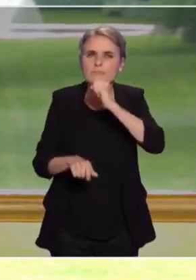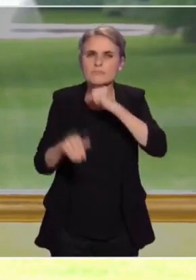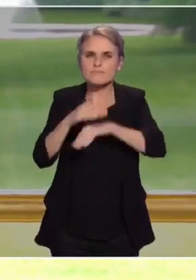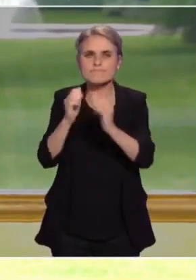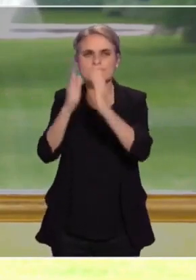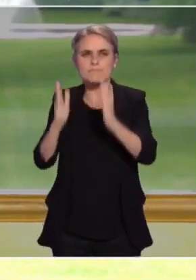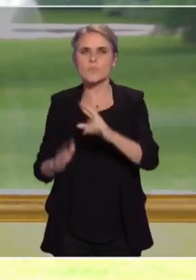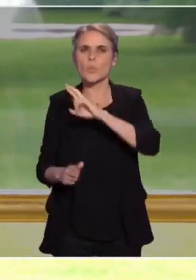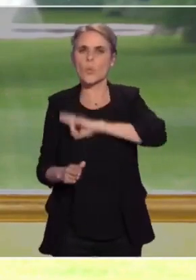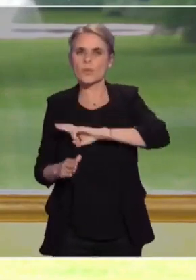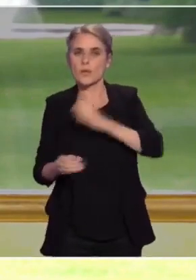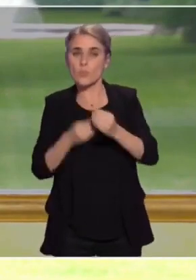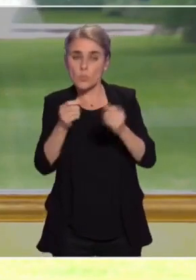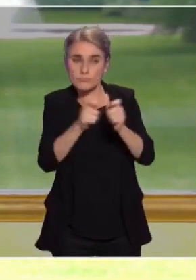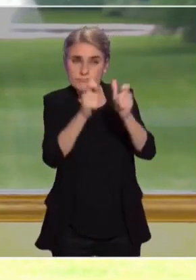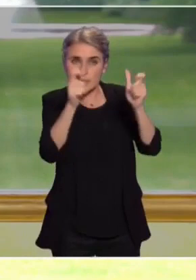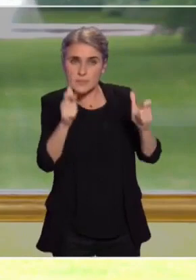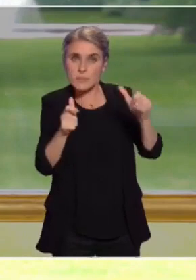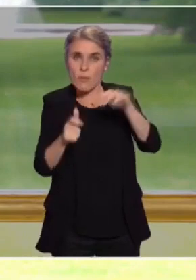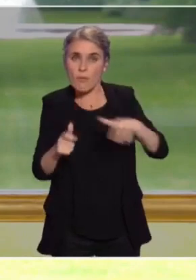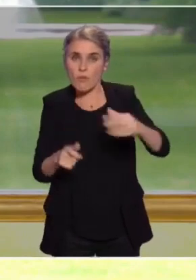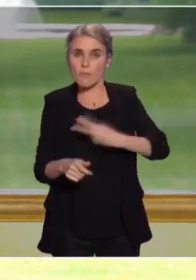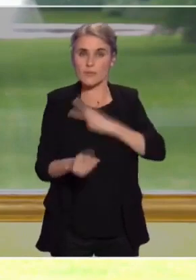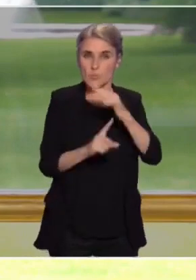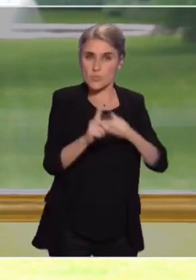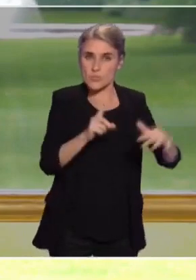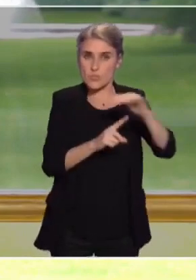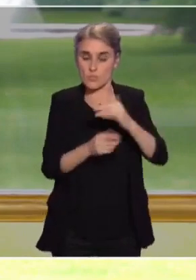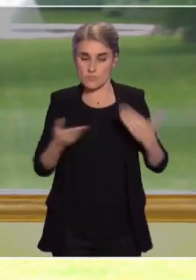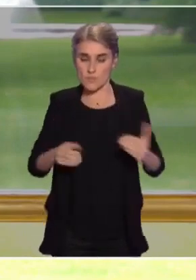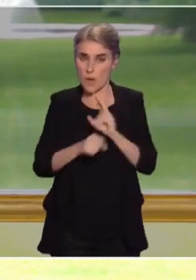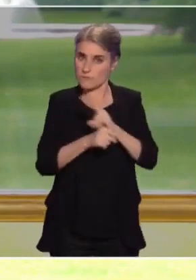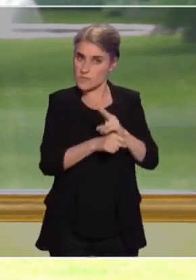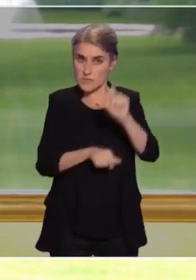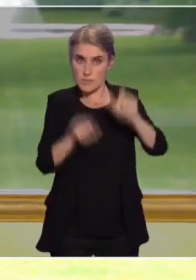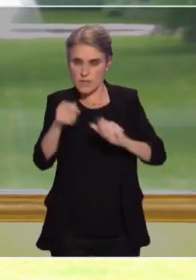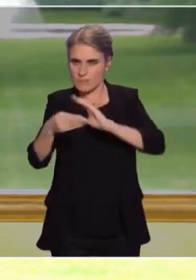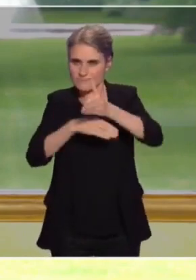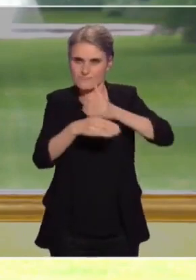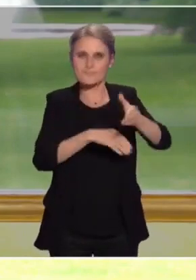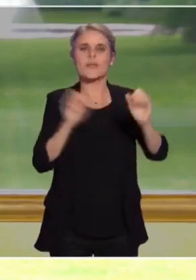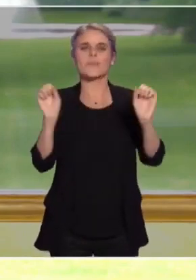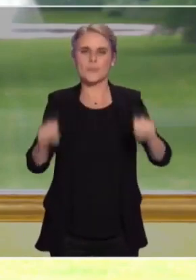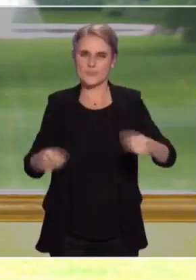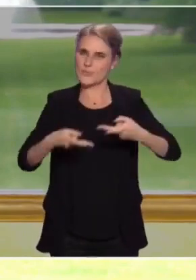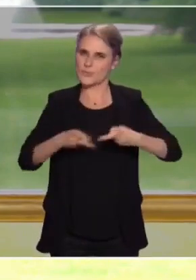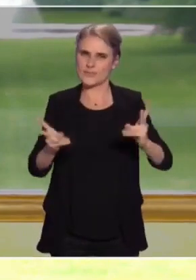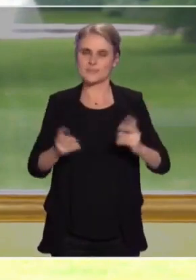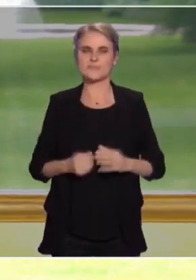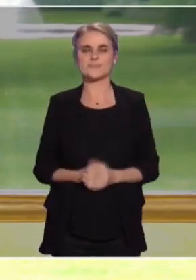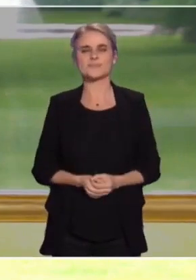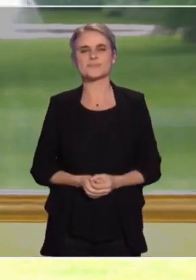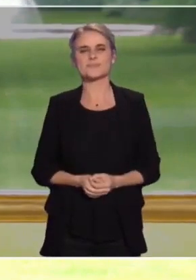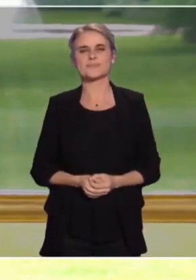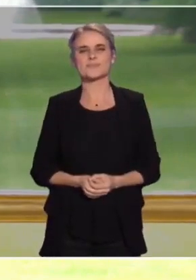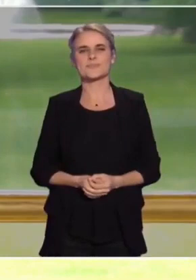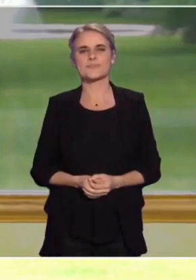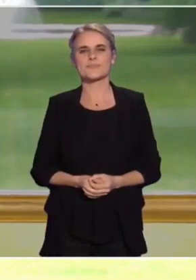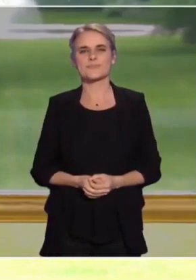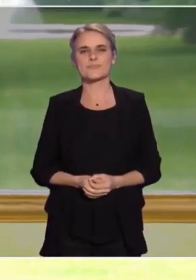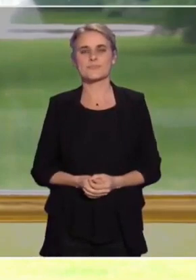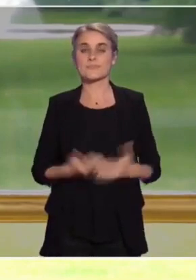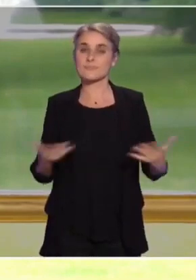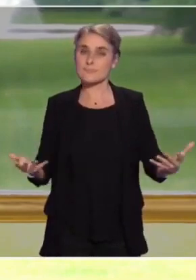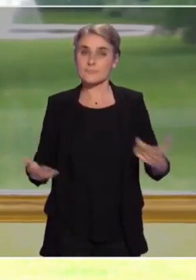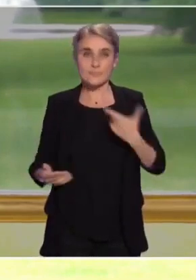ou en établissement les visites devront désormais être autorisé nous allons donc pouvoir retrouver